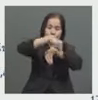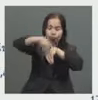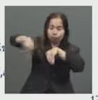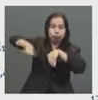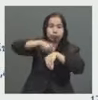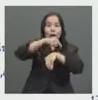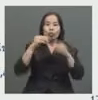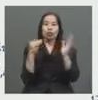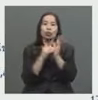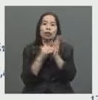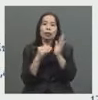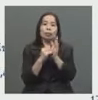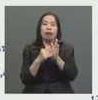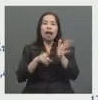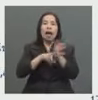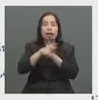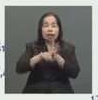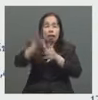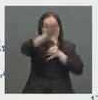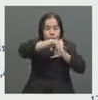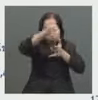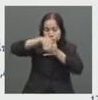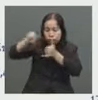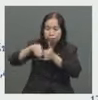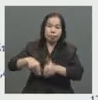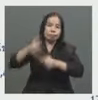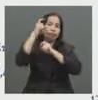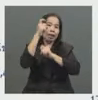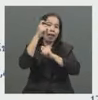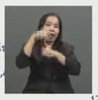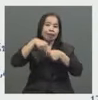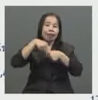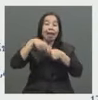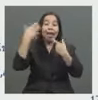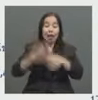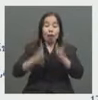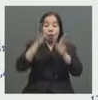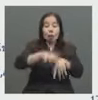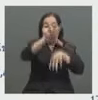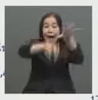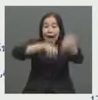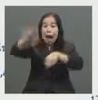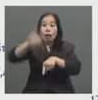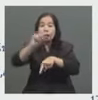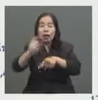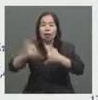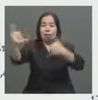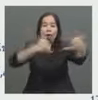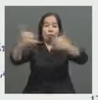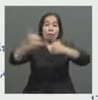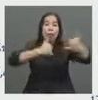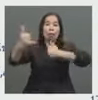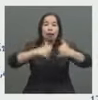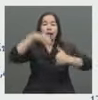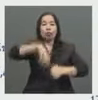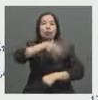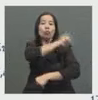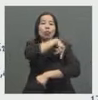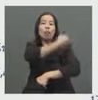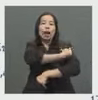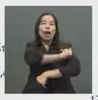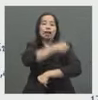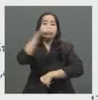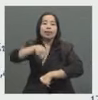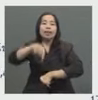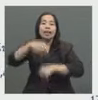เชื้อนะครับจากคนเหล่านี้และคนเหล่านี้ส่วนหนึ่งก็คือเข้ารับการรักษาในโรงพยาบาลอยู่แล้วแต่ก็